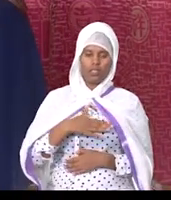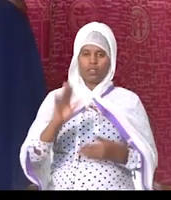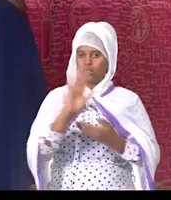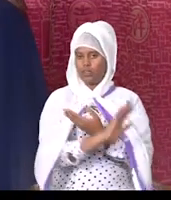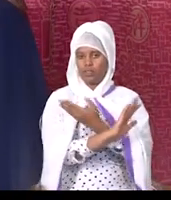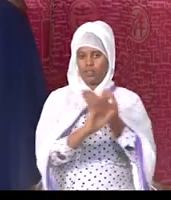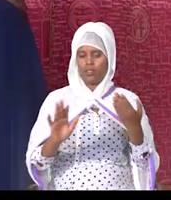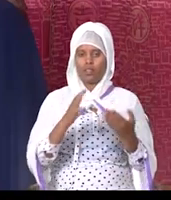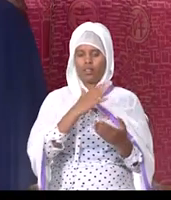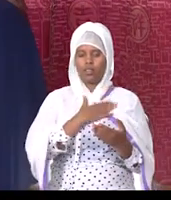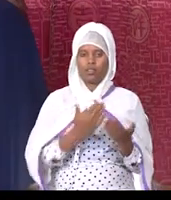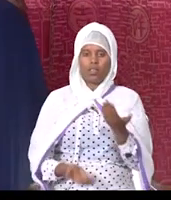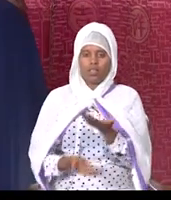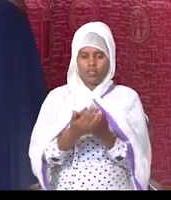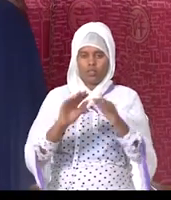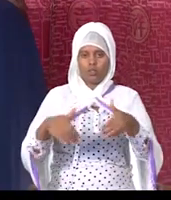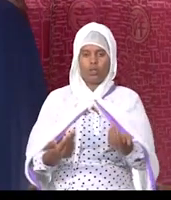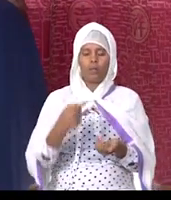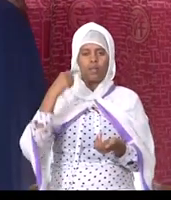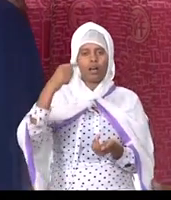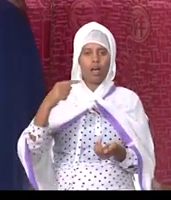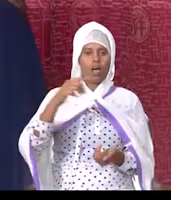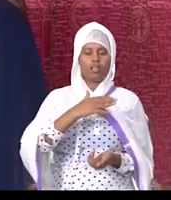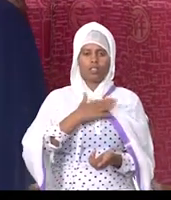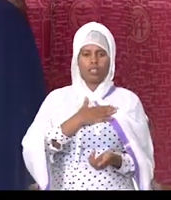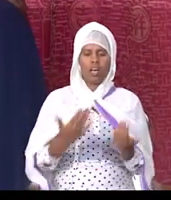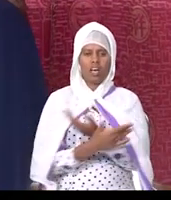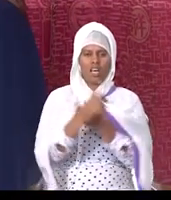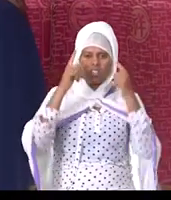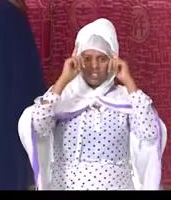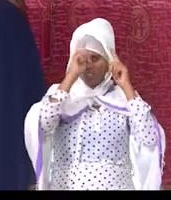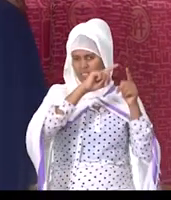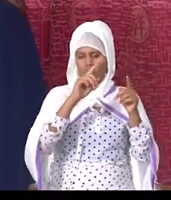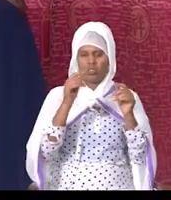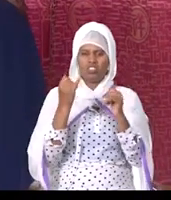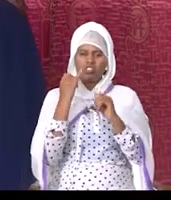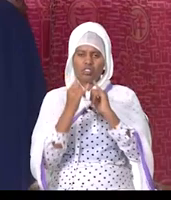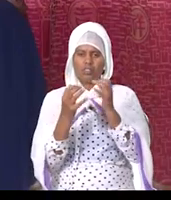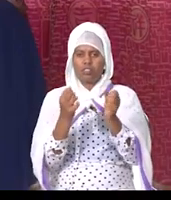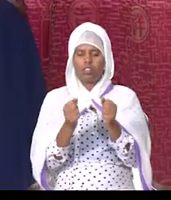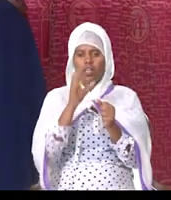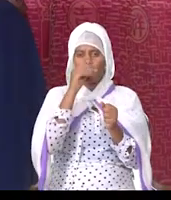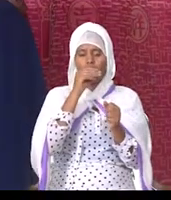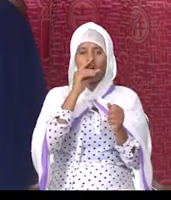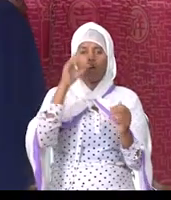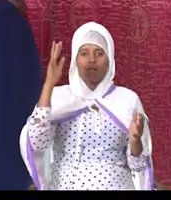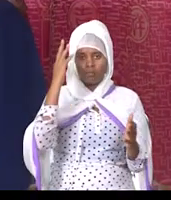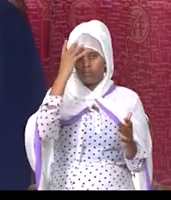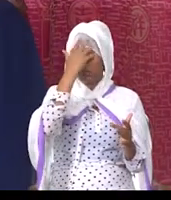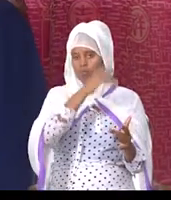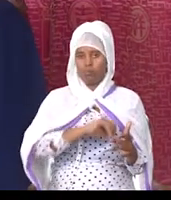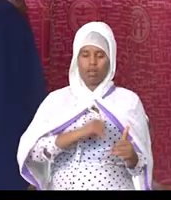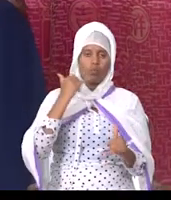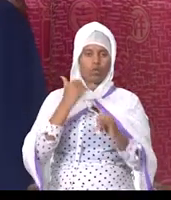ንዓና ንድሕነትና ንዓና ንረድኤትና ዝተዋህበ ቃል ንሕና ብዘይ ምስትውዓልና ወይ ጫፍ ሒዝና ብምዝራብና